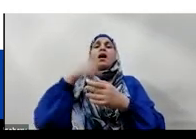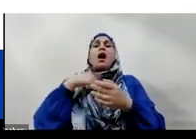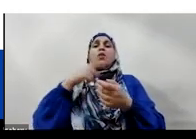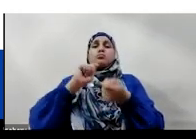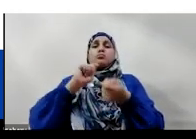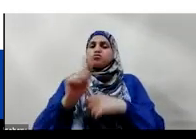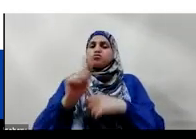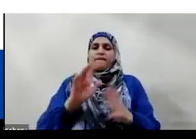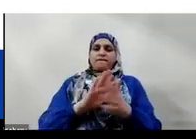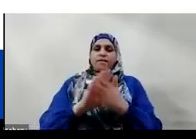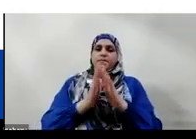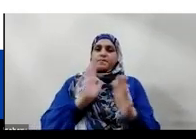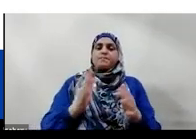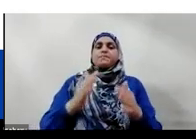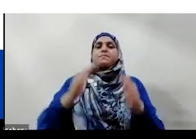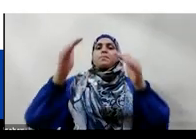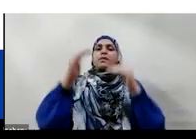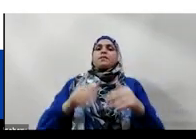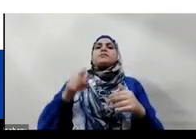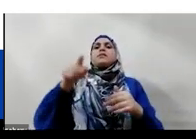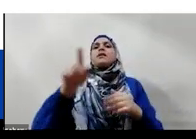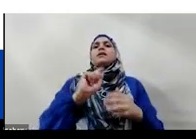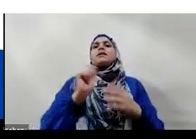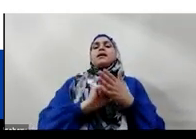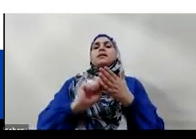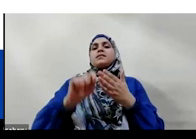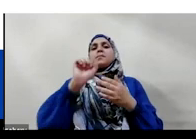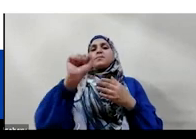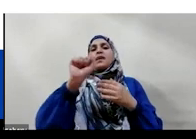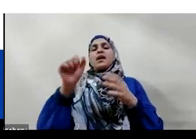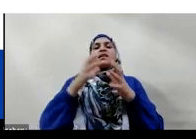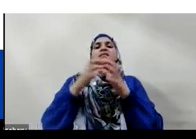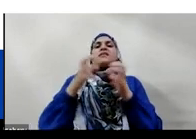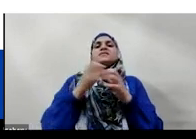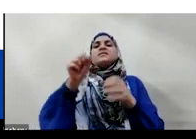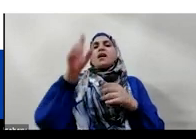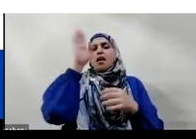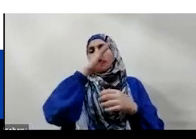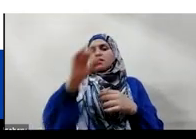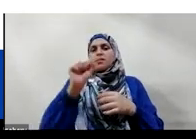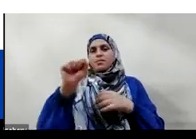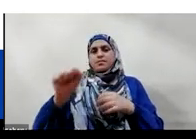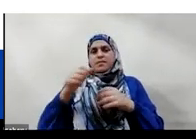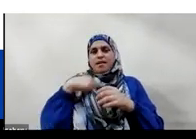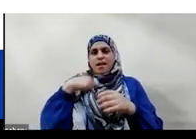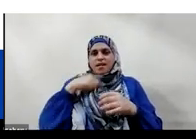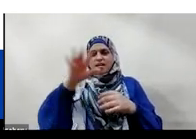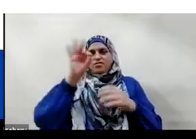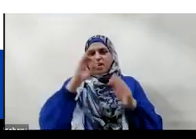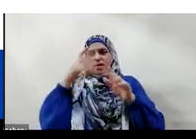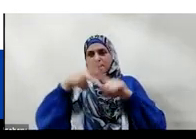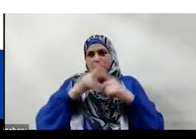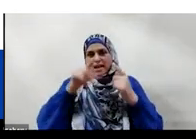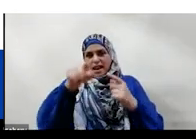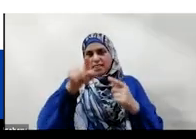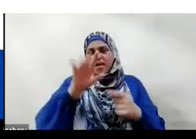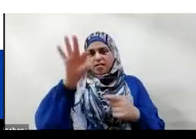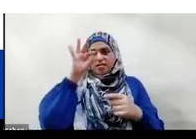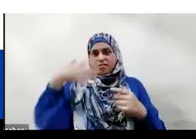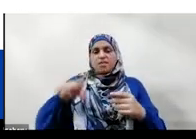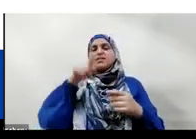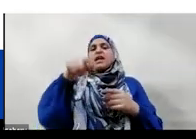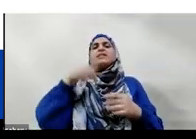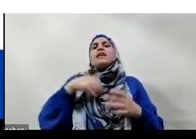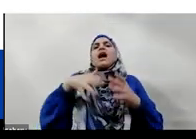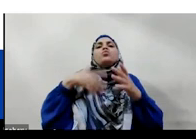المربع اللي بعده بيقول لي briefly describe the area of the field in which you plan to specialize in the US، باشراح المجال اللي حضرتك عايز تتخصص